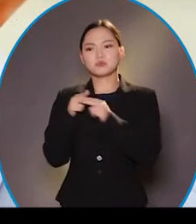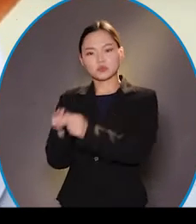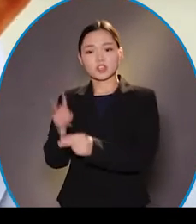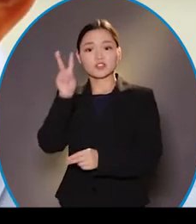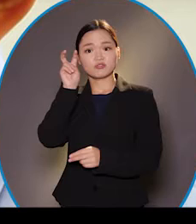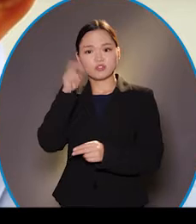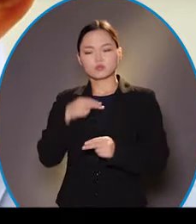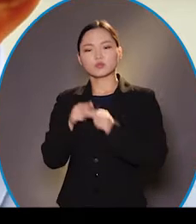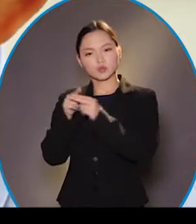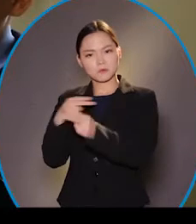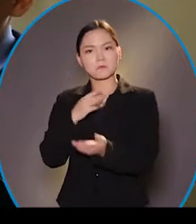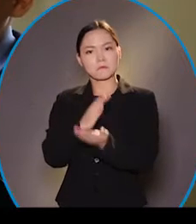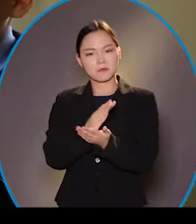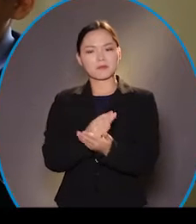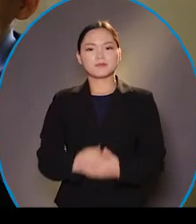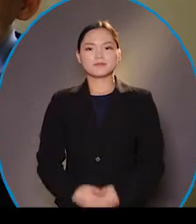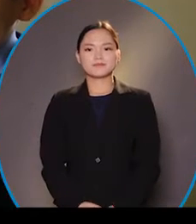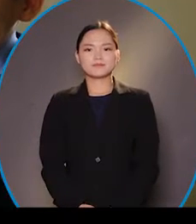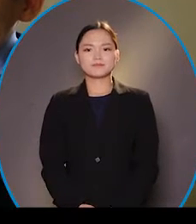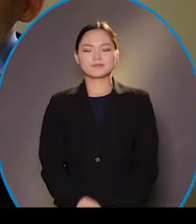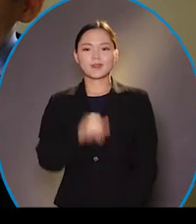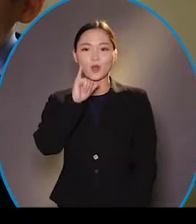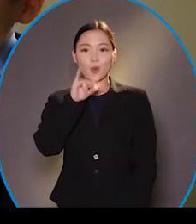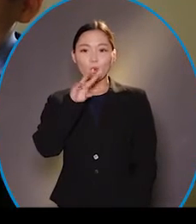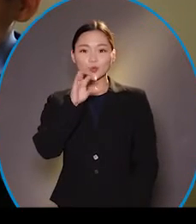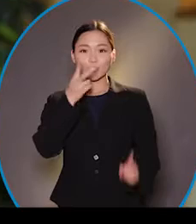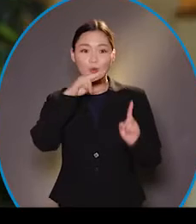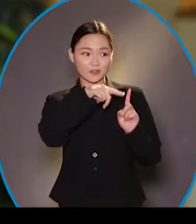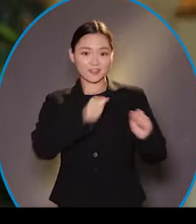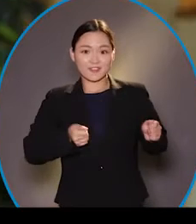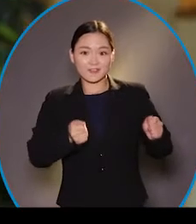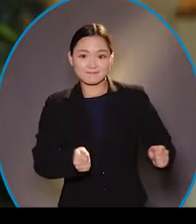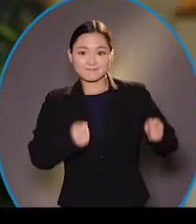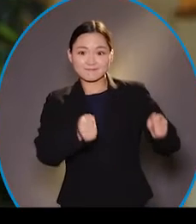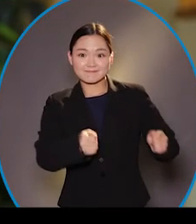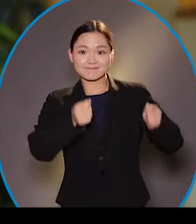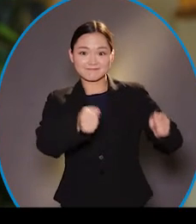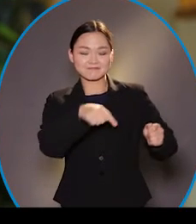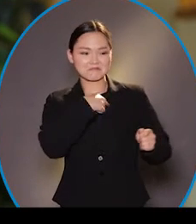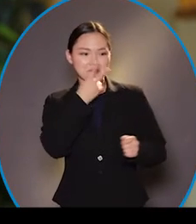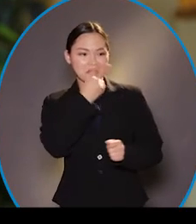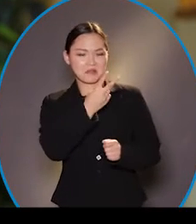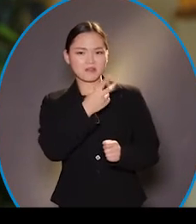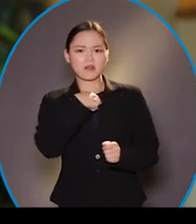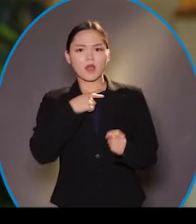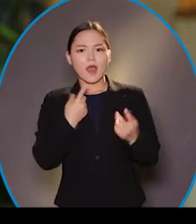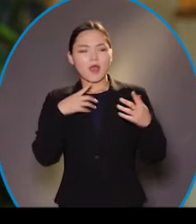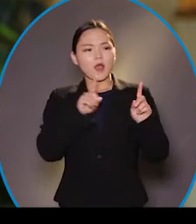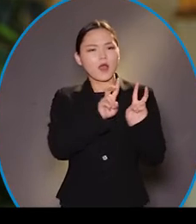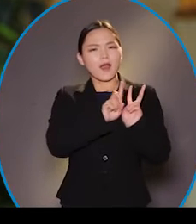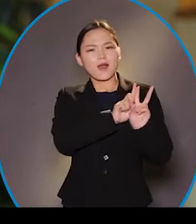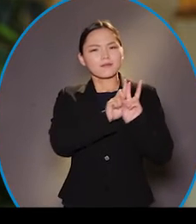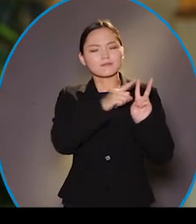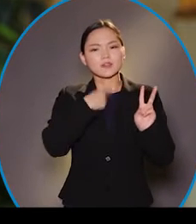Шийлэгдэг. Улс улсын төрдөг юм хурааж өгдөг. Би улс төр таартай нэгдүгээр